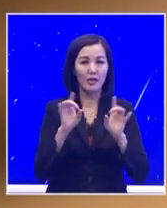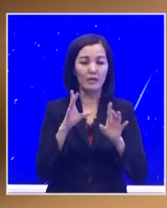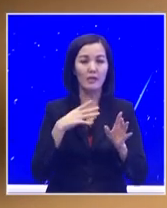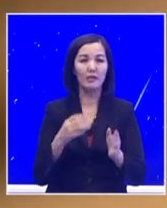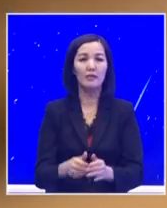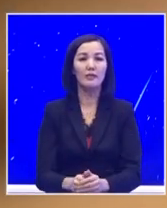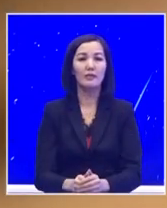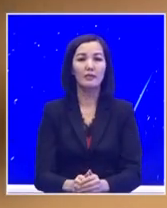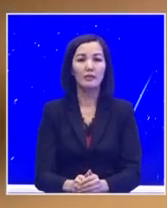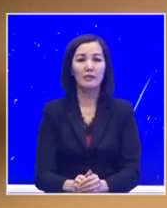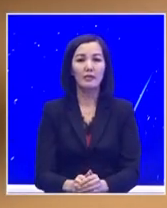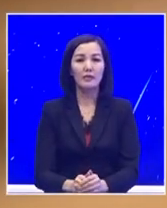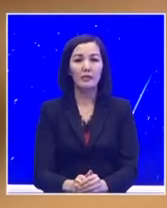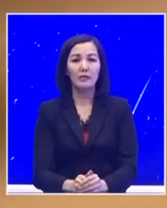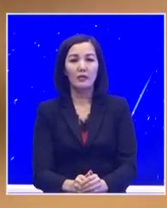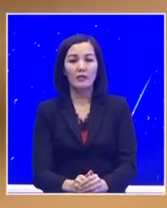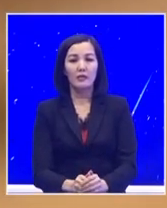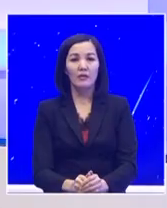Серікбайқызы, Жетісу телеарнасы.